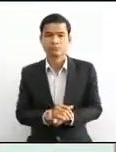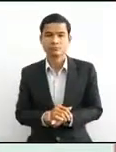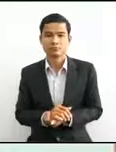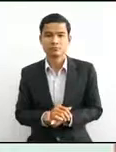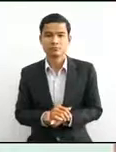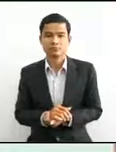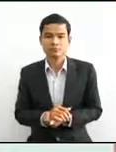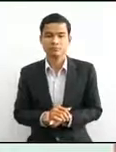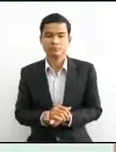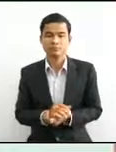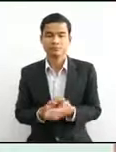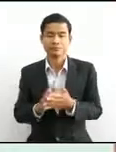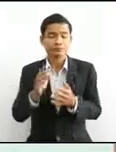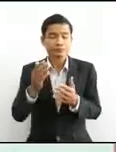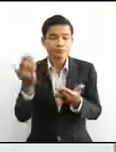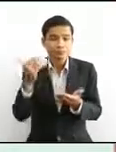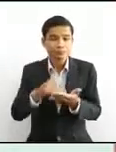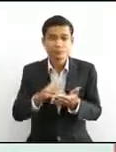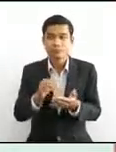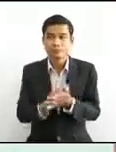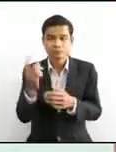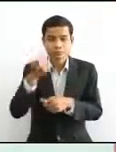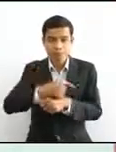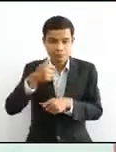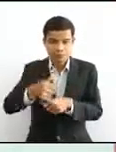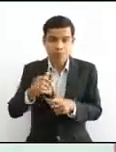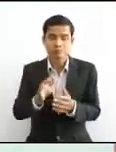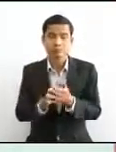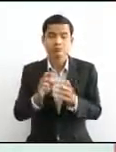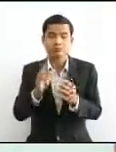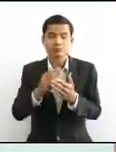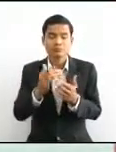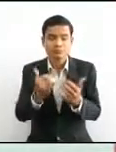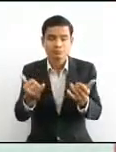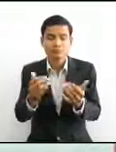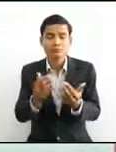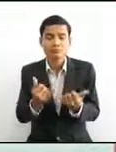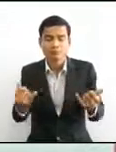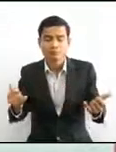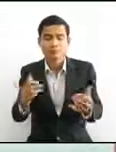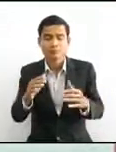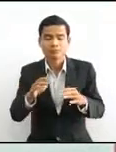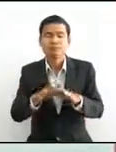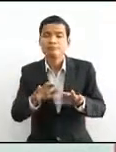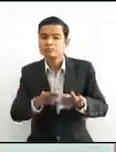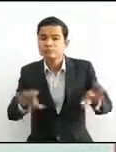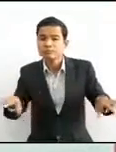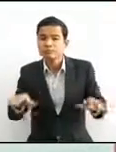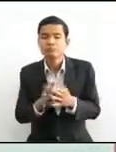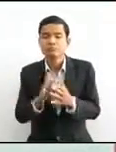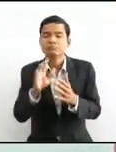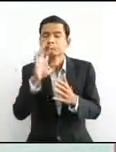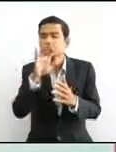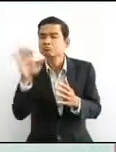cha đang tiết nát cốn cha ngày nắng cứ nẹt ruột ai cốn bọc cọp sâu đầy prai đáy đầy sa mê riêng dương chỉ tràn mà hai